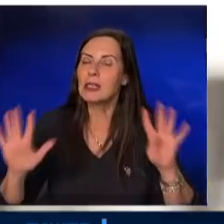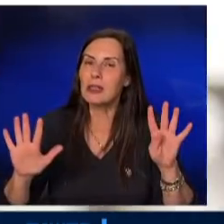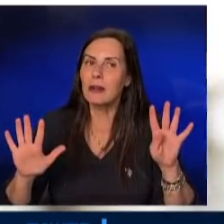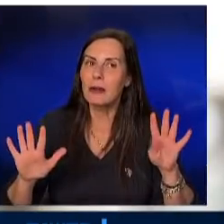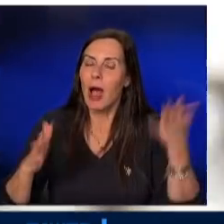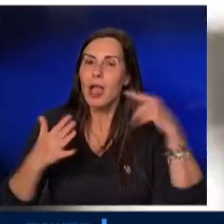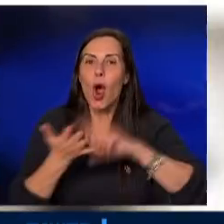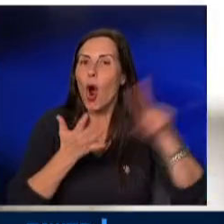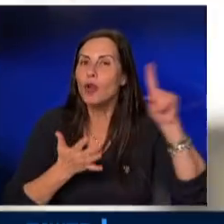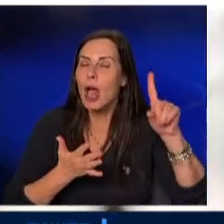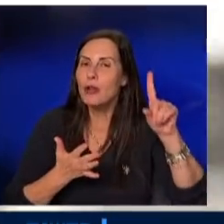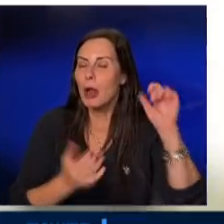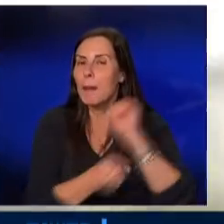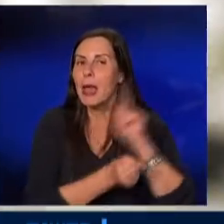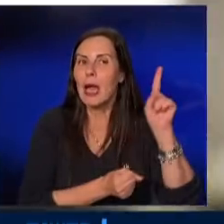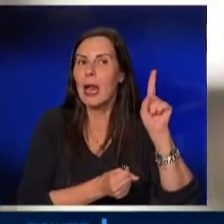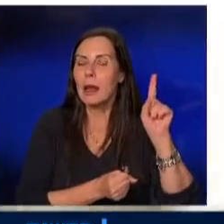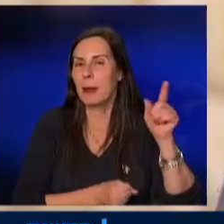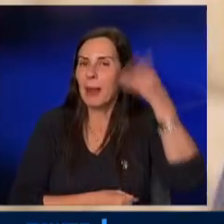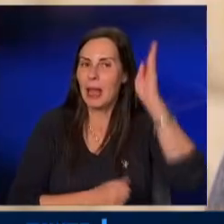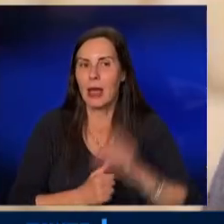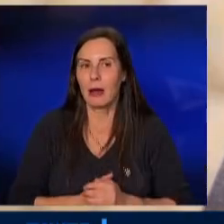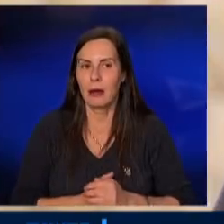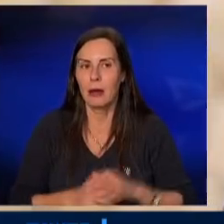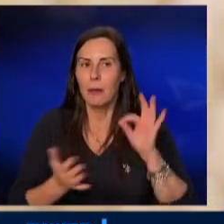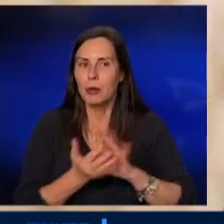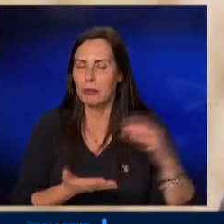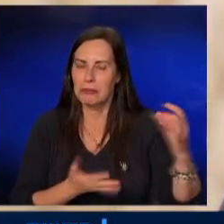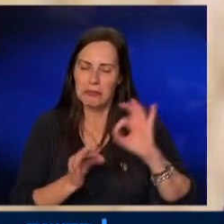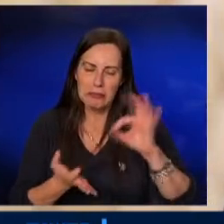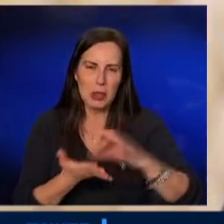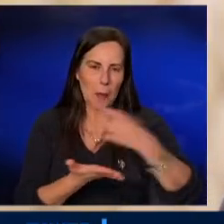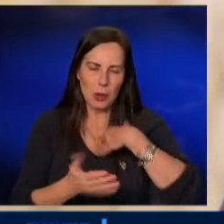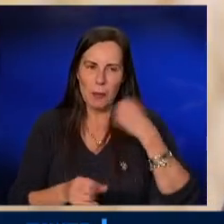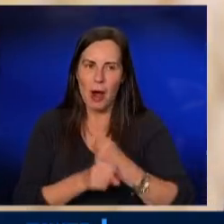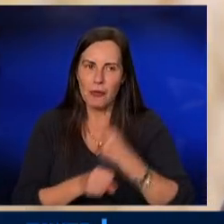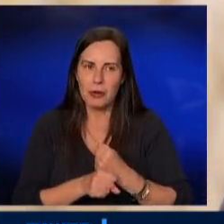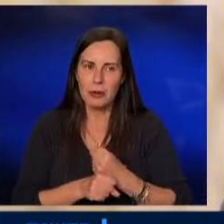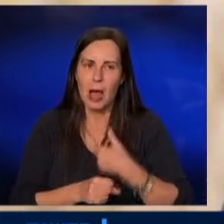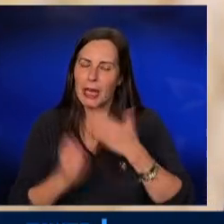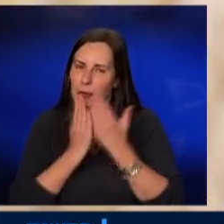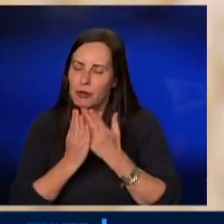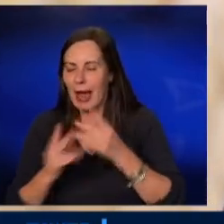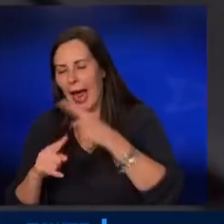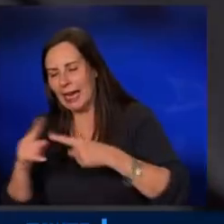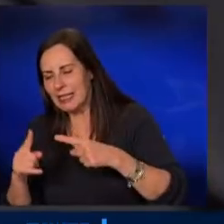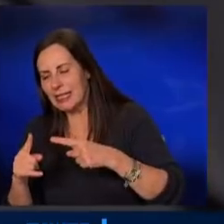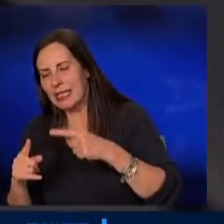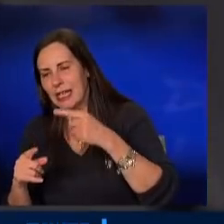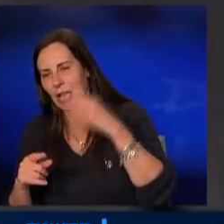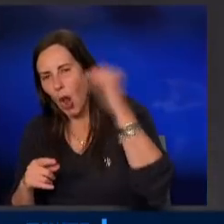שישב כחודש ימים בבית הכלא בבריסל. בדיוק באותו זמן פיתרו אותי מהעבודה, הייתי בישיבה שלי בחצי יום חצי